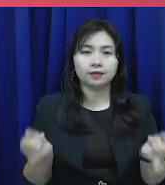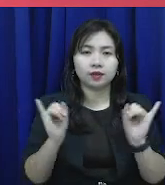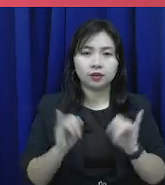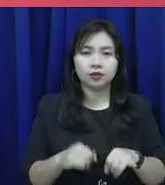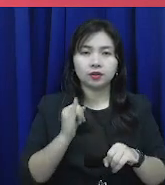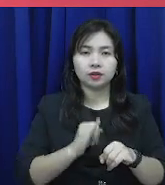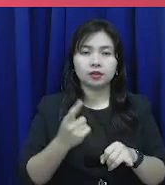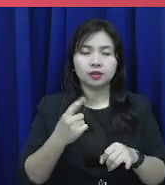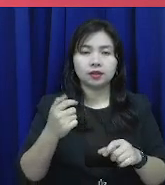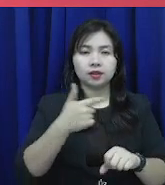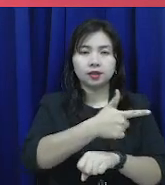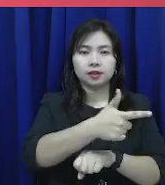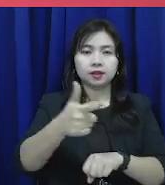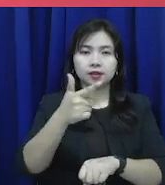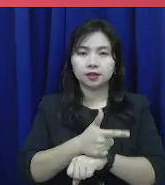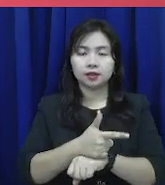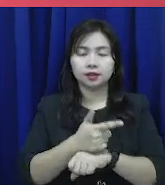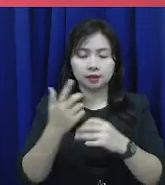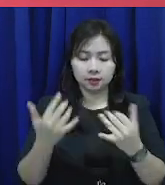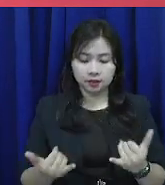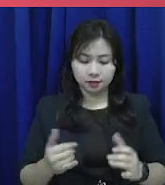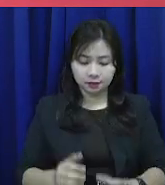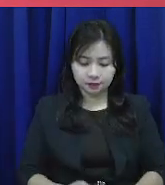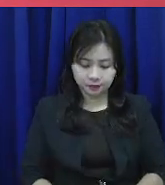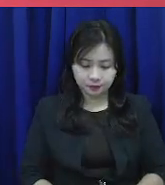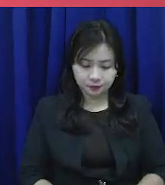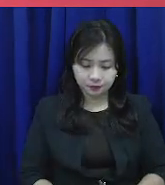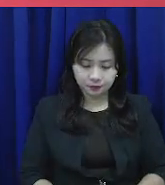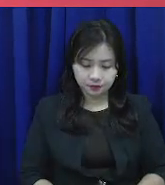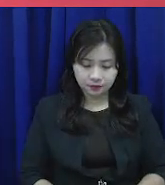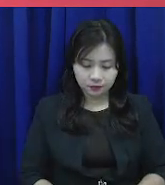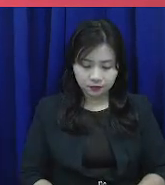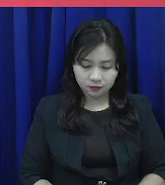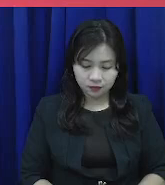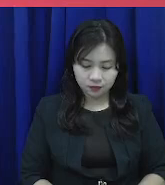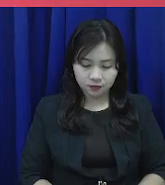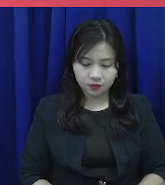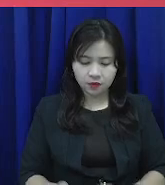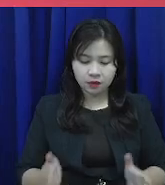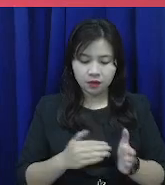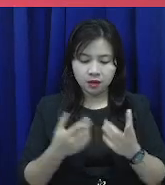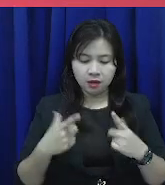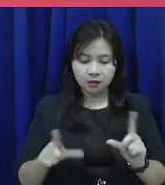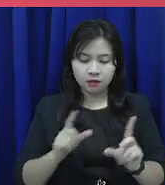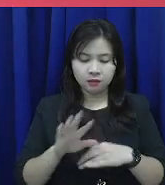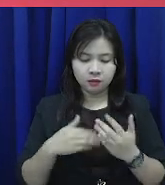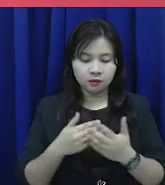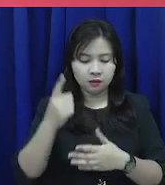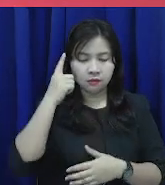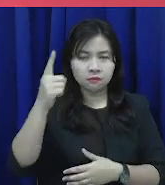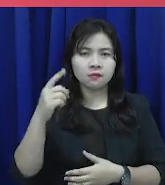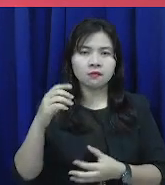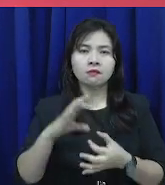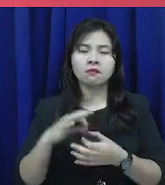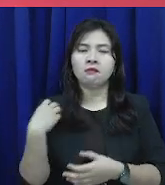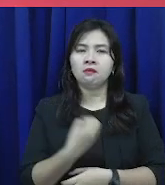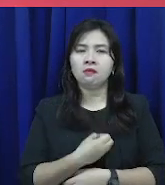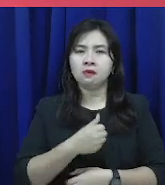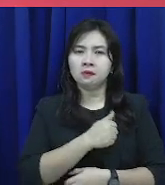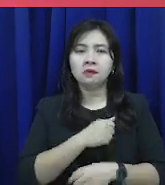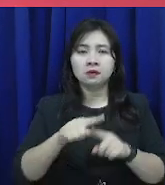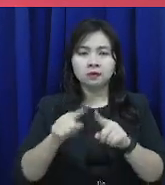mga kapatid I would just like to put an emphasis dito sa pag-uusap po natin ngayong gabi na i-consider natin ung mga sarili natin as the